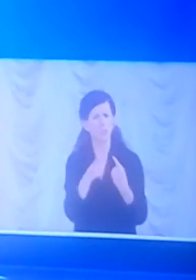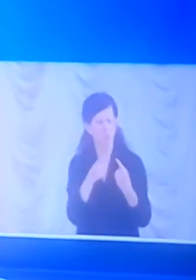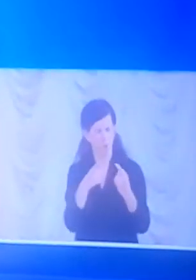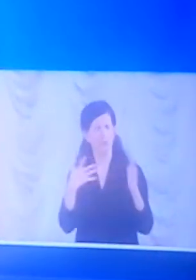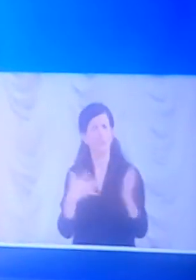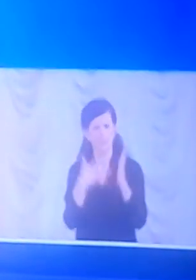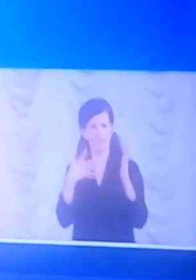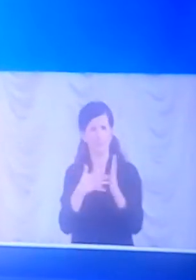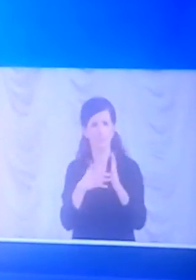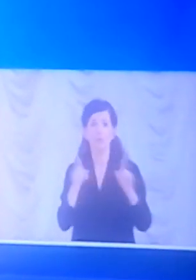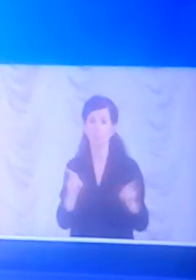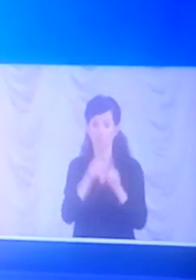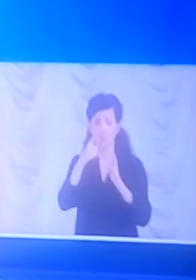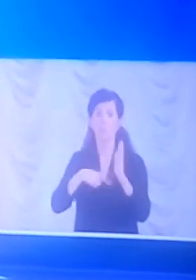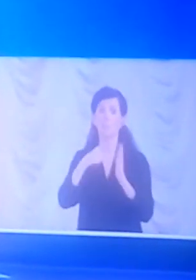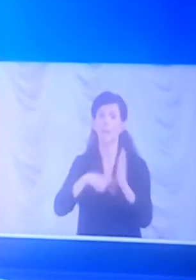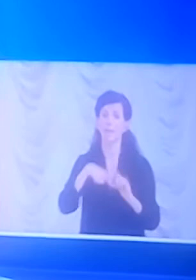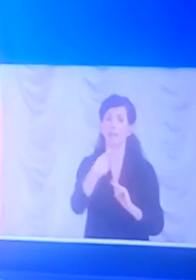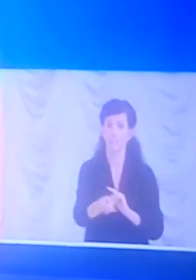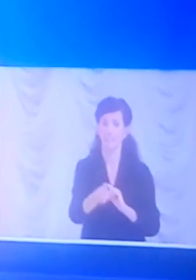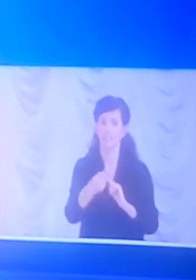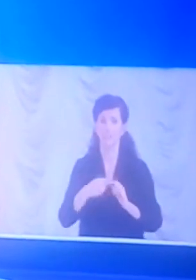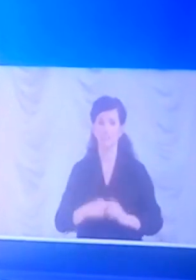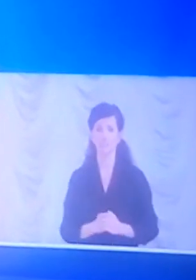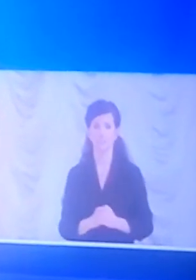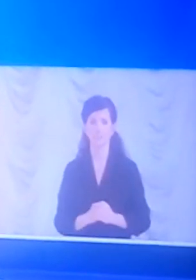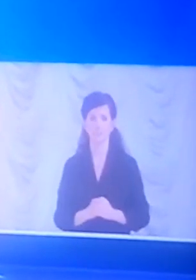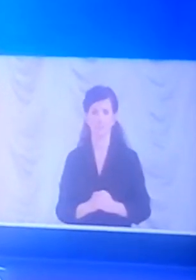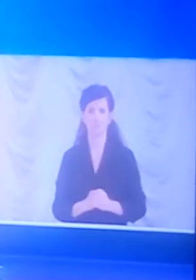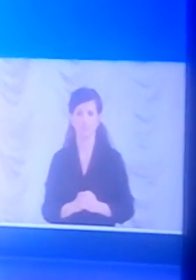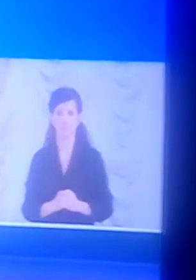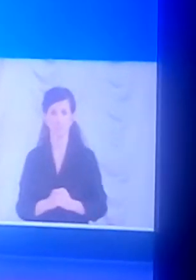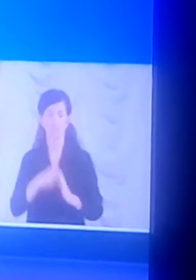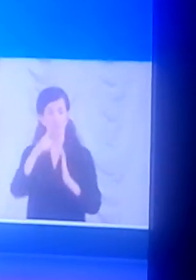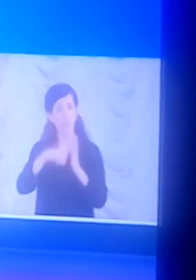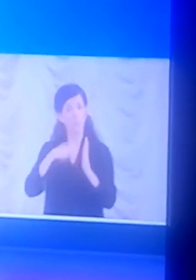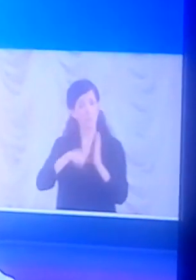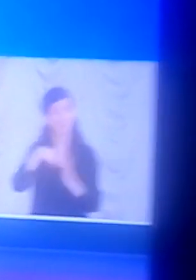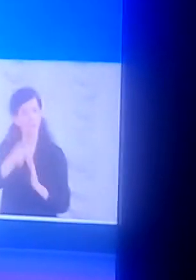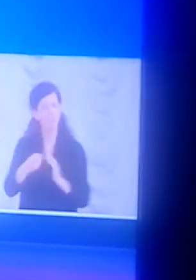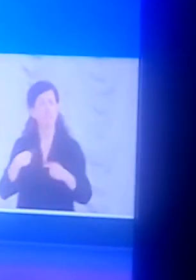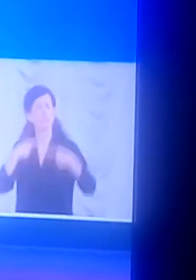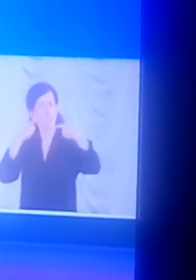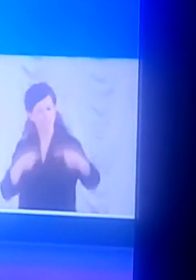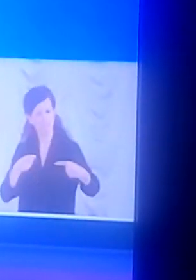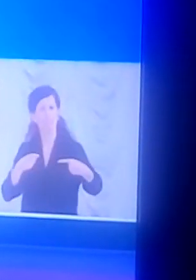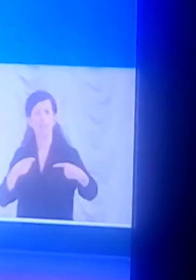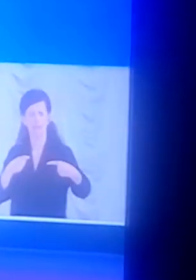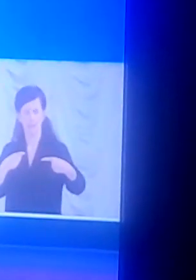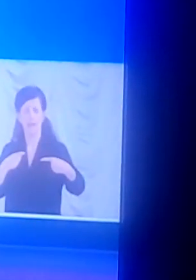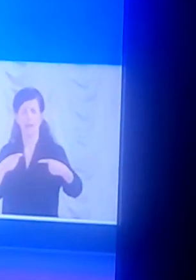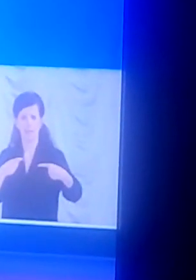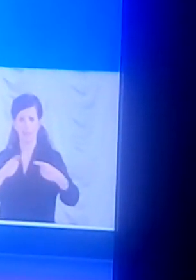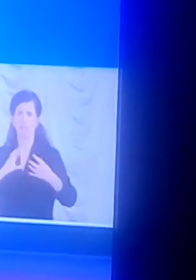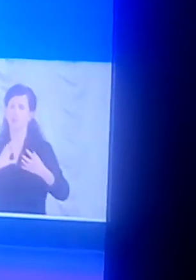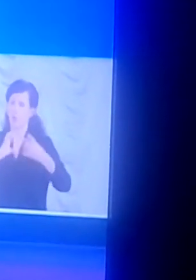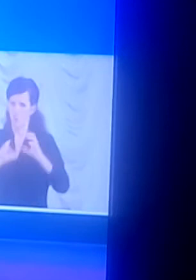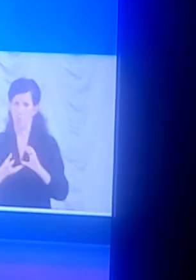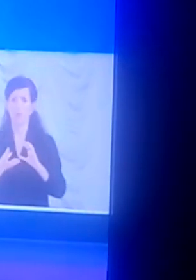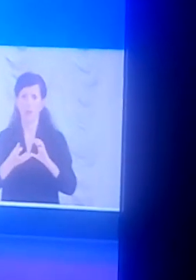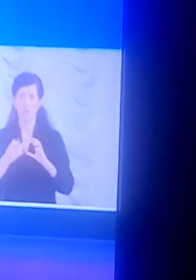nei prossimi mesi. Ci aspetta una sfida molto complessa e mi rendo conto che molti di